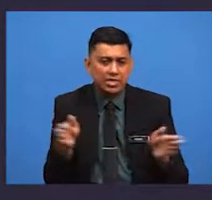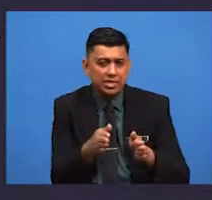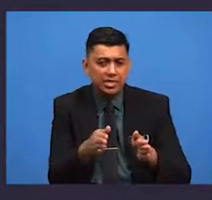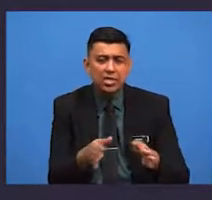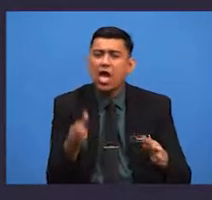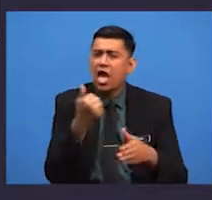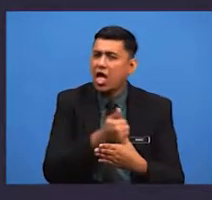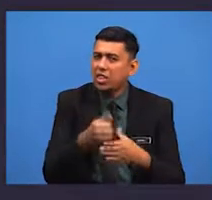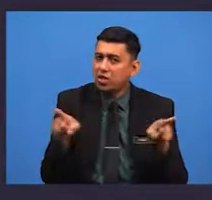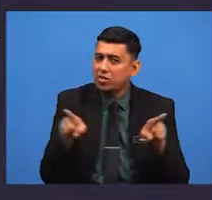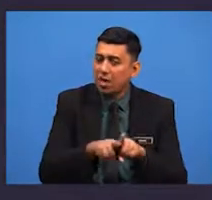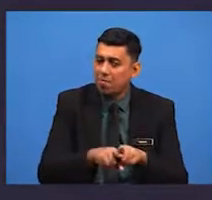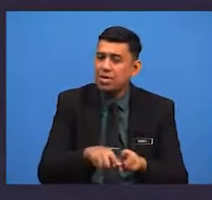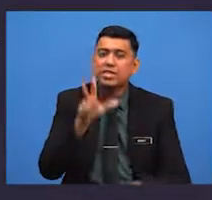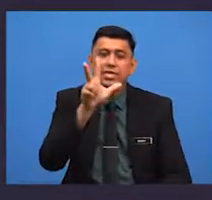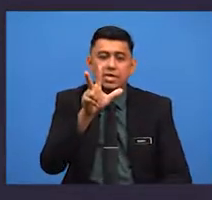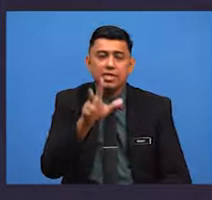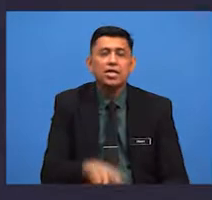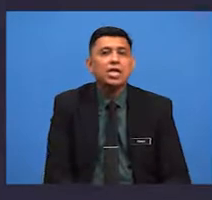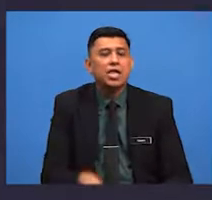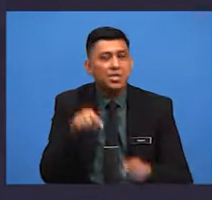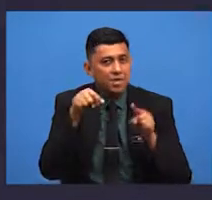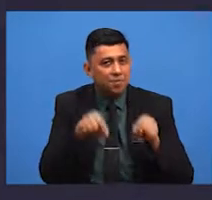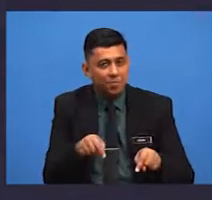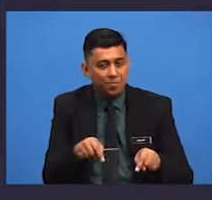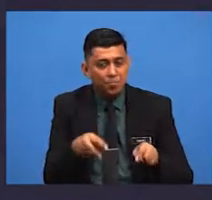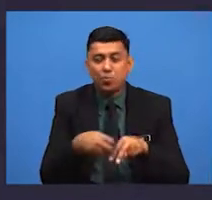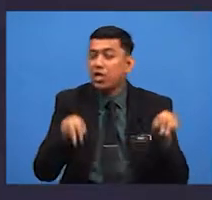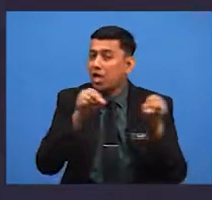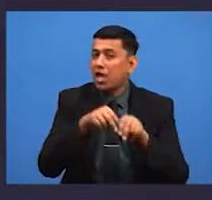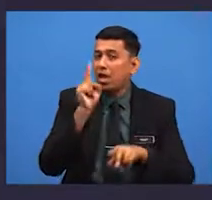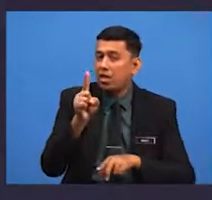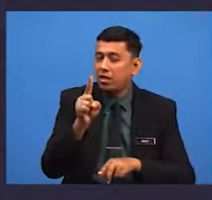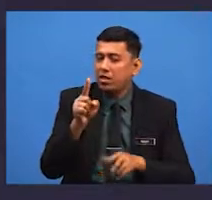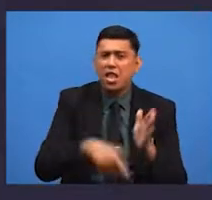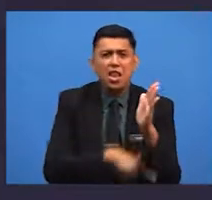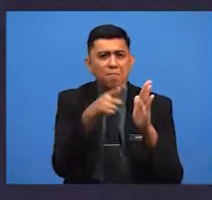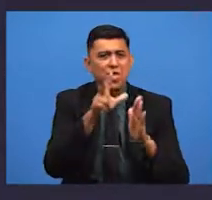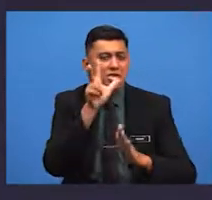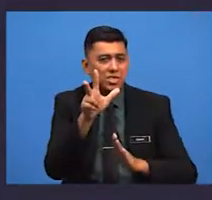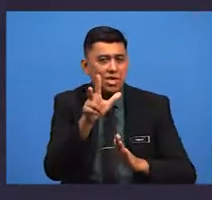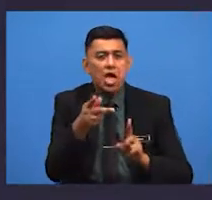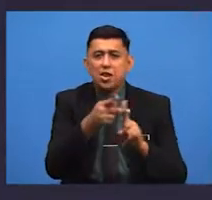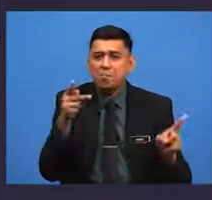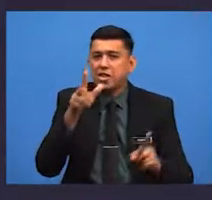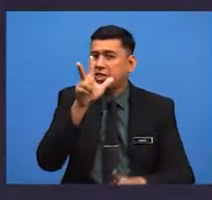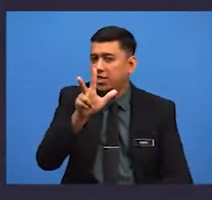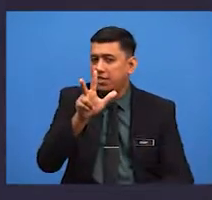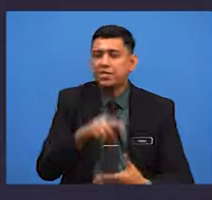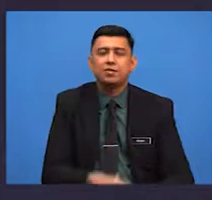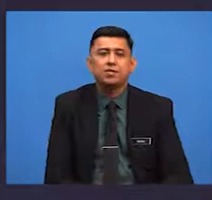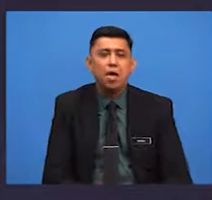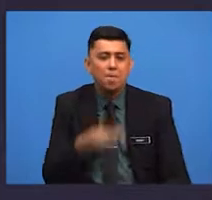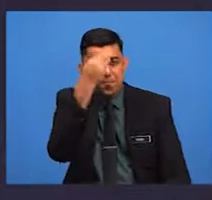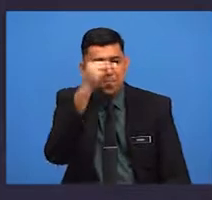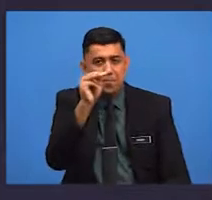sama dengan 3. Di sini, nilai 1 adalah lebih kecil daripada 3.